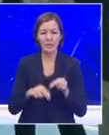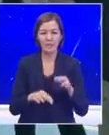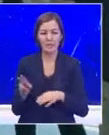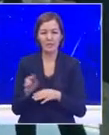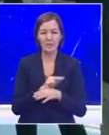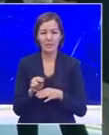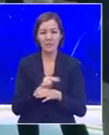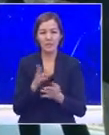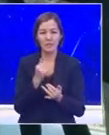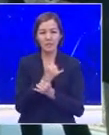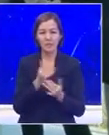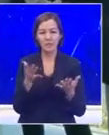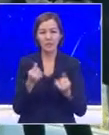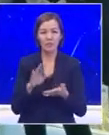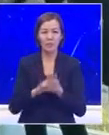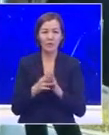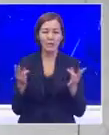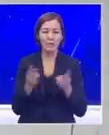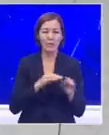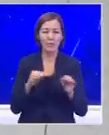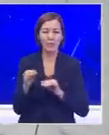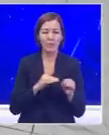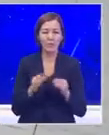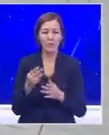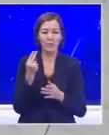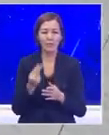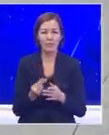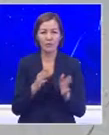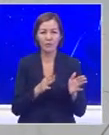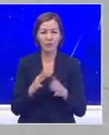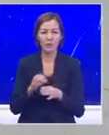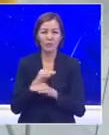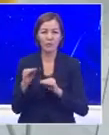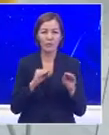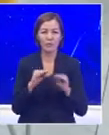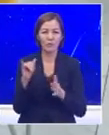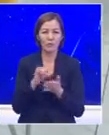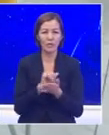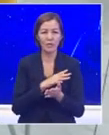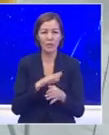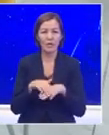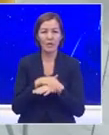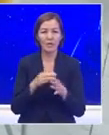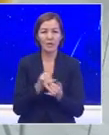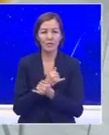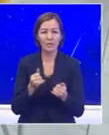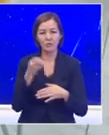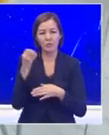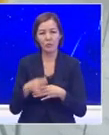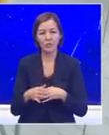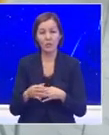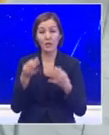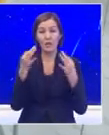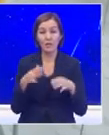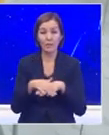мемлекеттік қызмет алу үшін барлық қажетті жабдықтармен және цифрлық жүйелермен жабдықталған. Әрине, мына халыққа қызмет көрсету орталығы деген